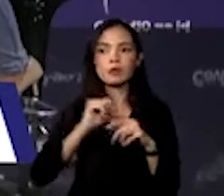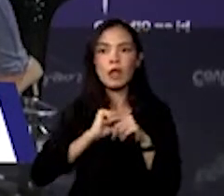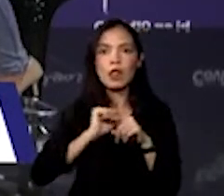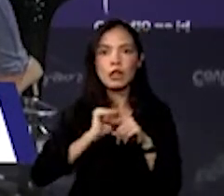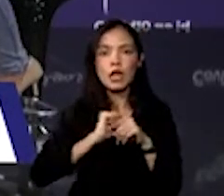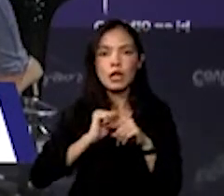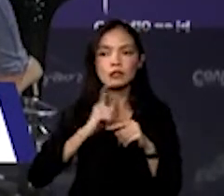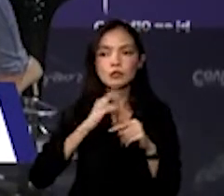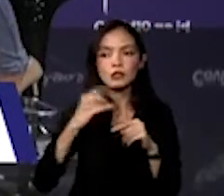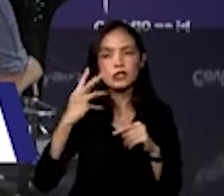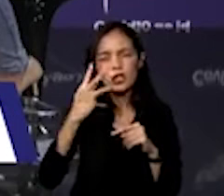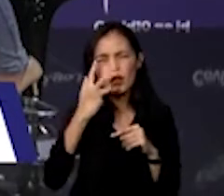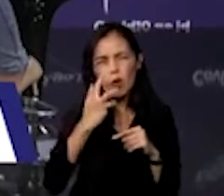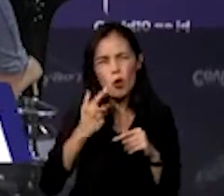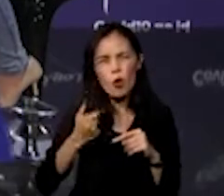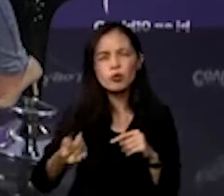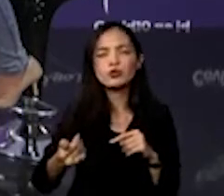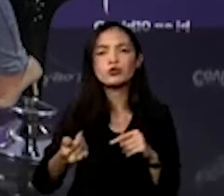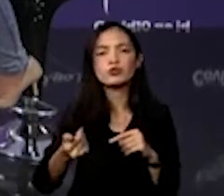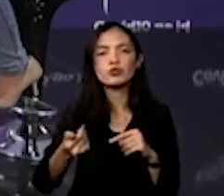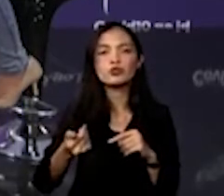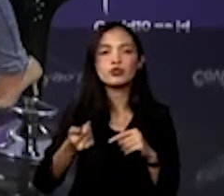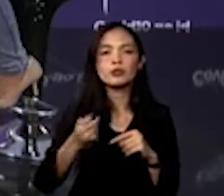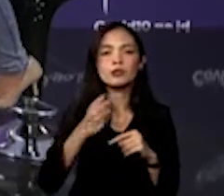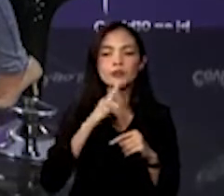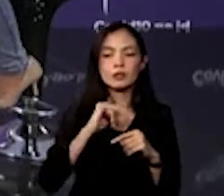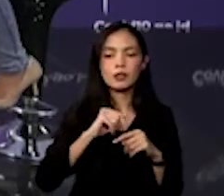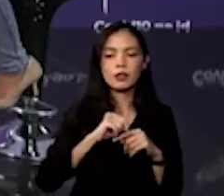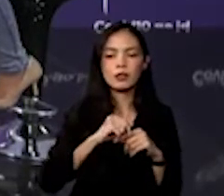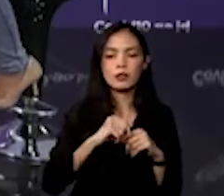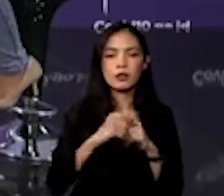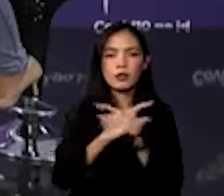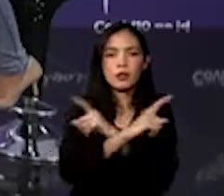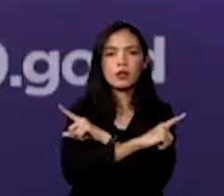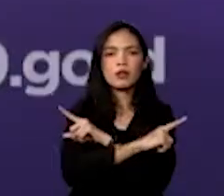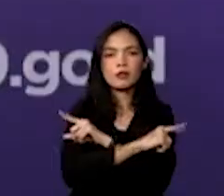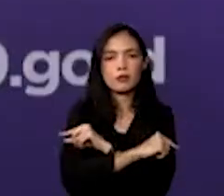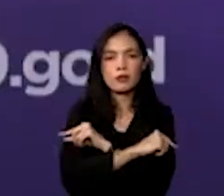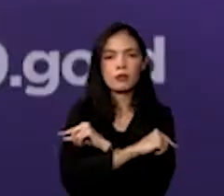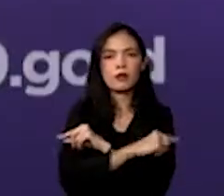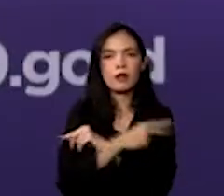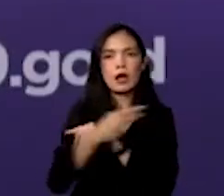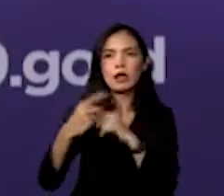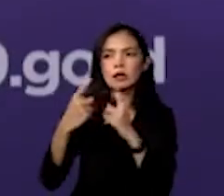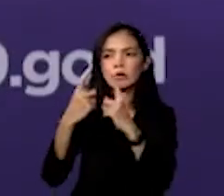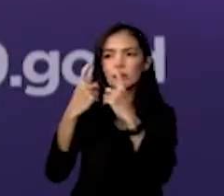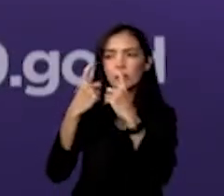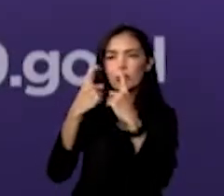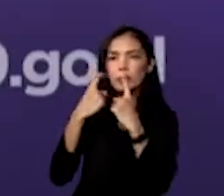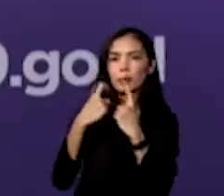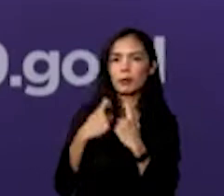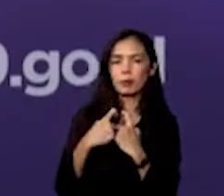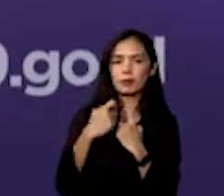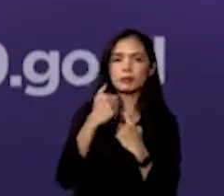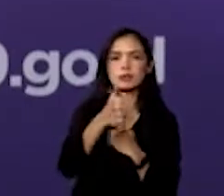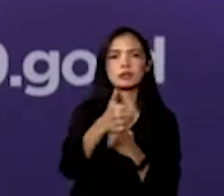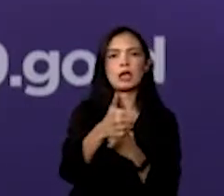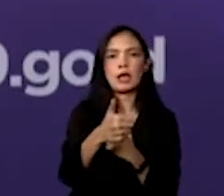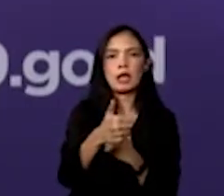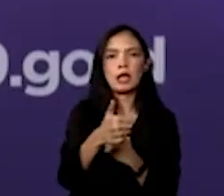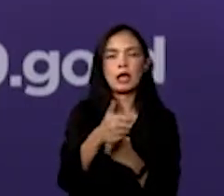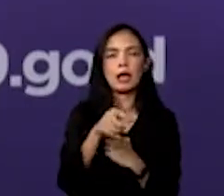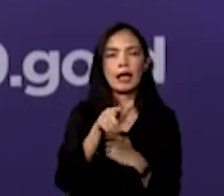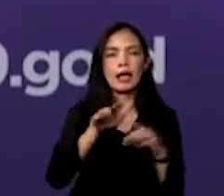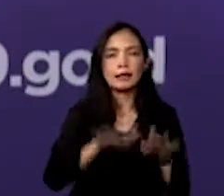tinggi itu ee Daya tahannya malah turun risiko infeksinya malah naik naik ini yang mesti di waspadai